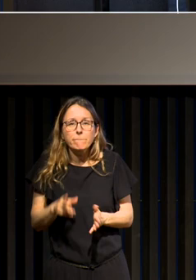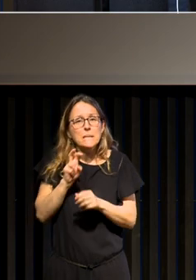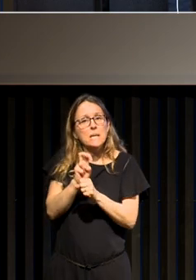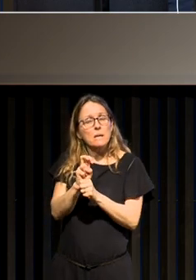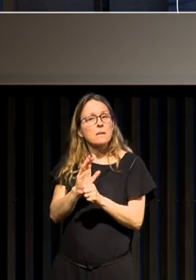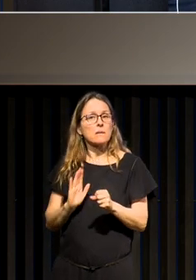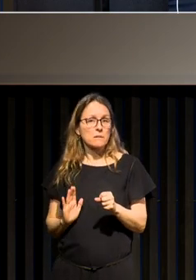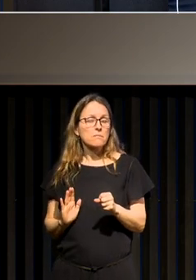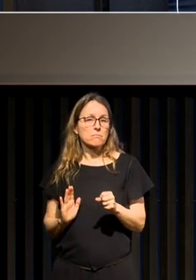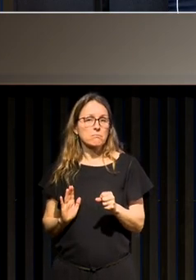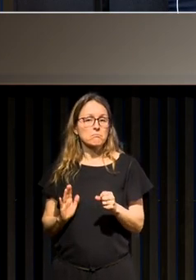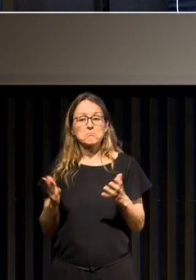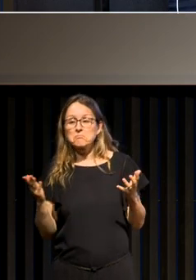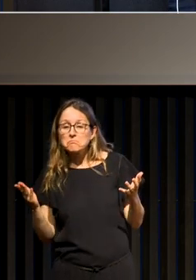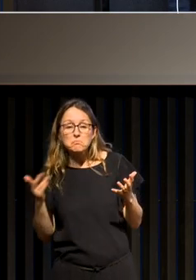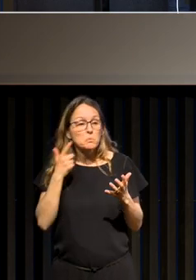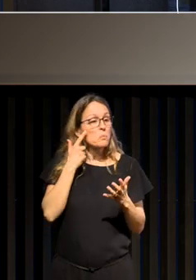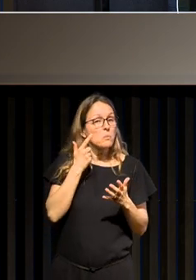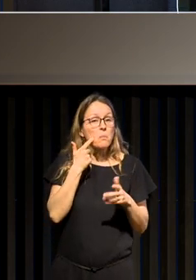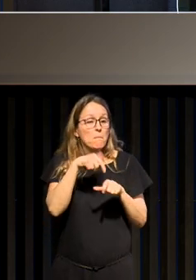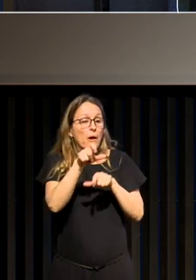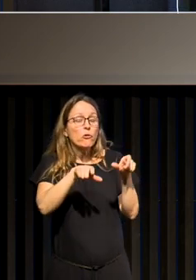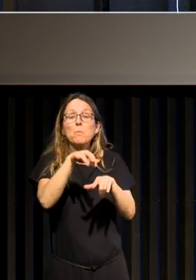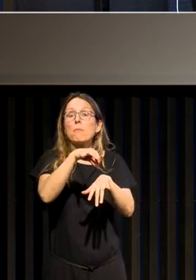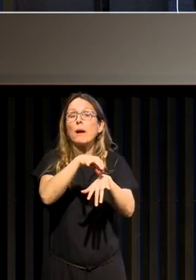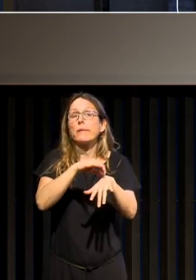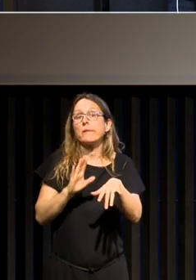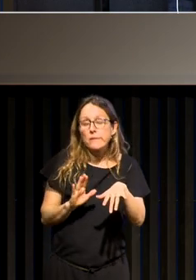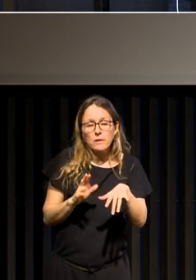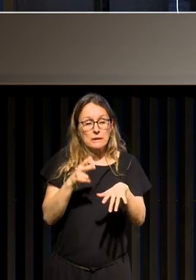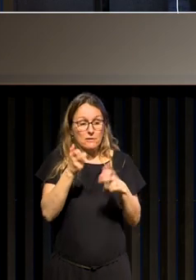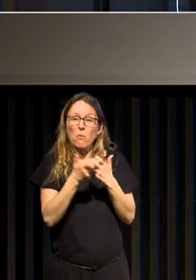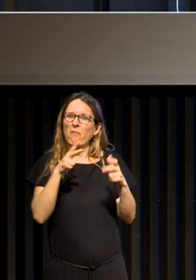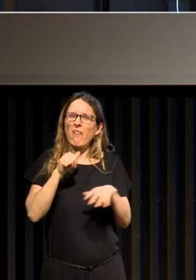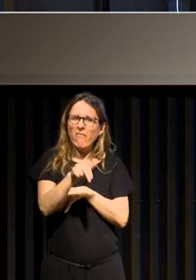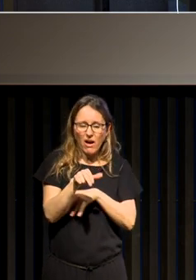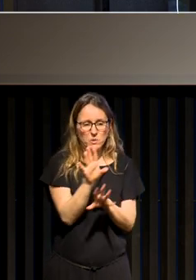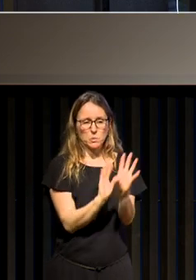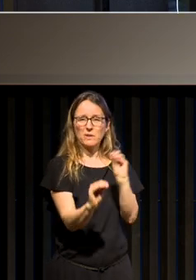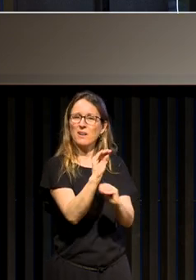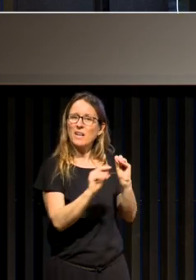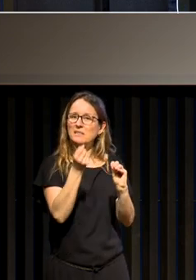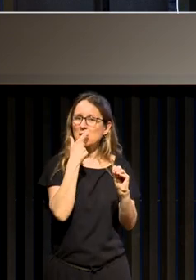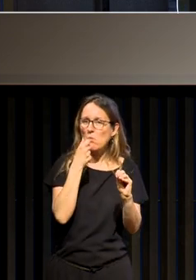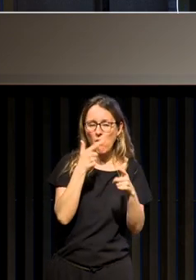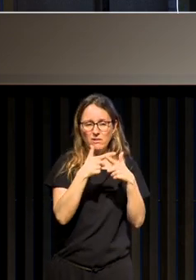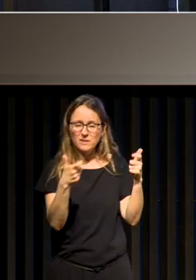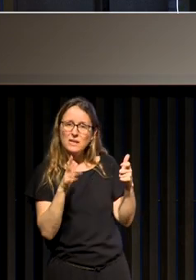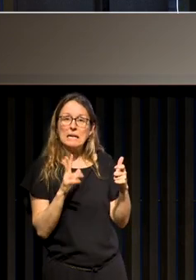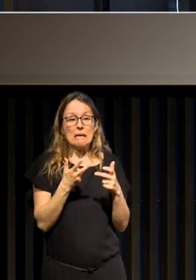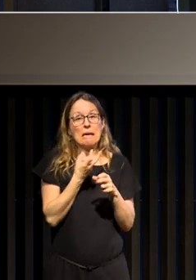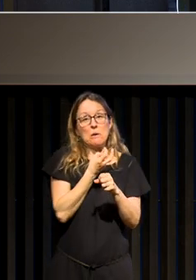de patients qui vont avoir des traitements altérant leur fertilité, je pense